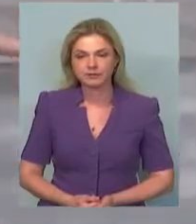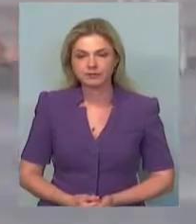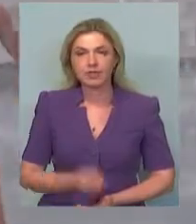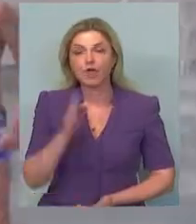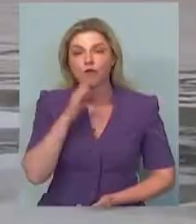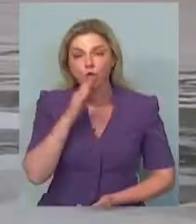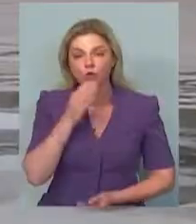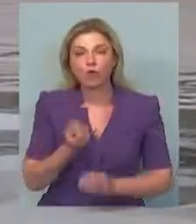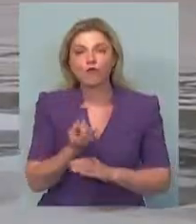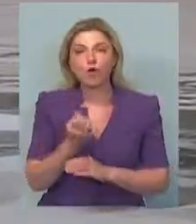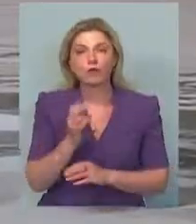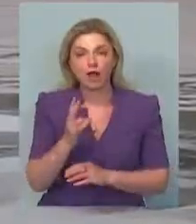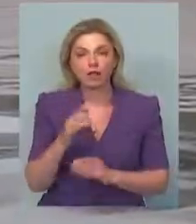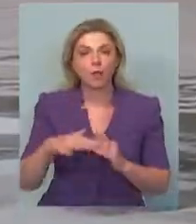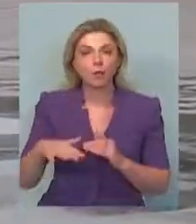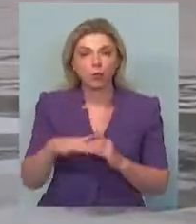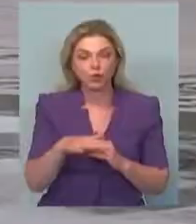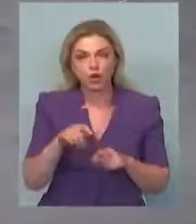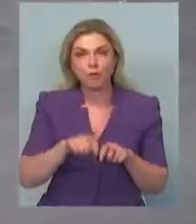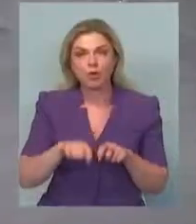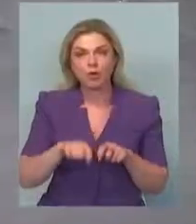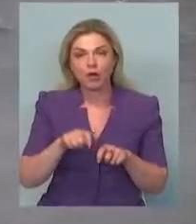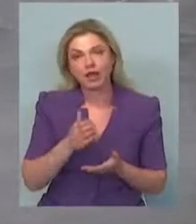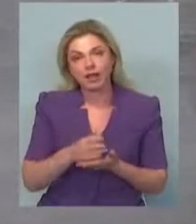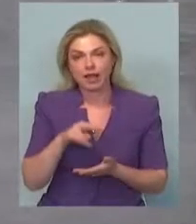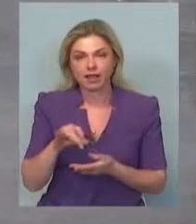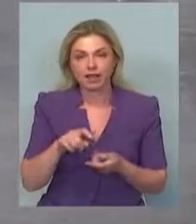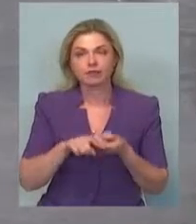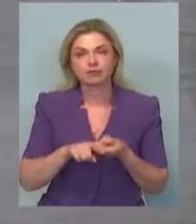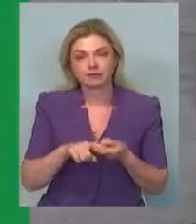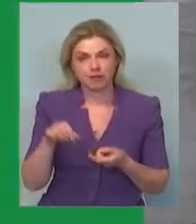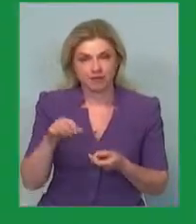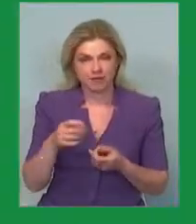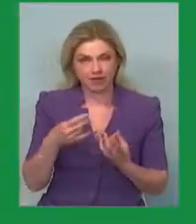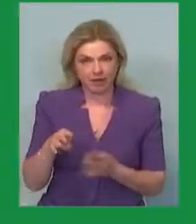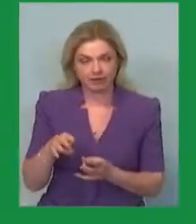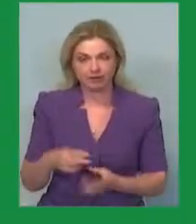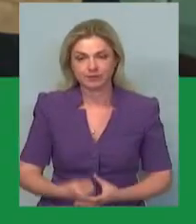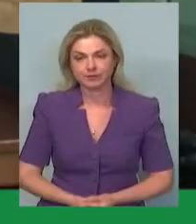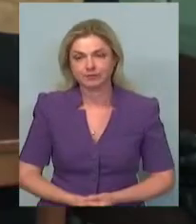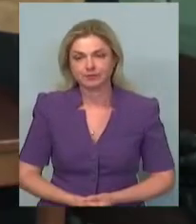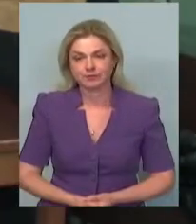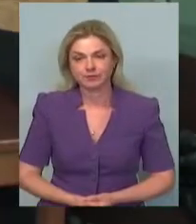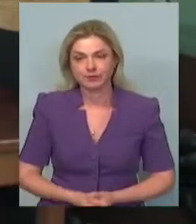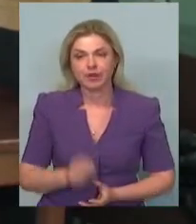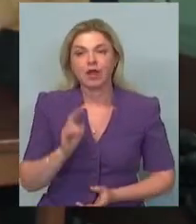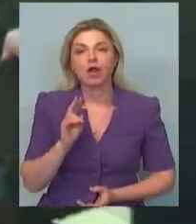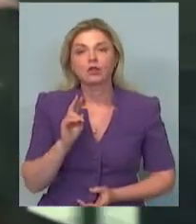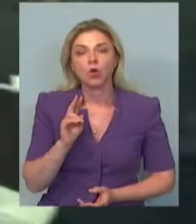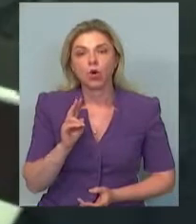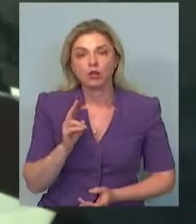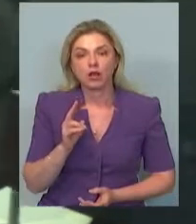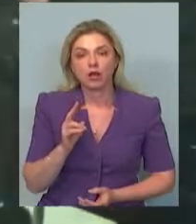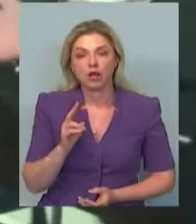Воду з фонтанів на Соборній площі перевірили на наявність шкідливих мікроорганізмів. Миколаївця Максима